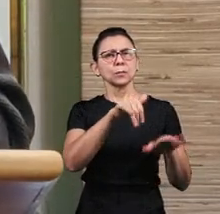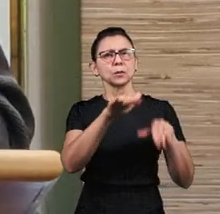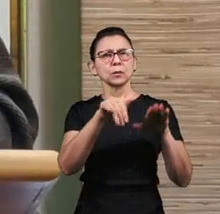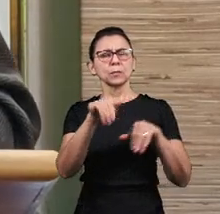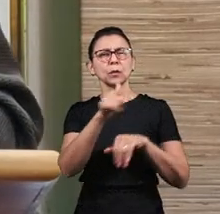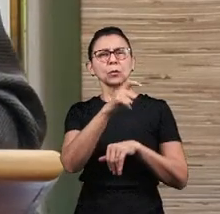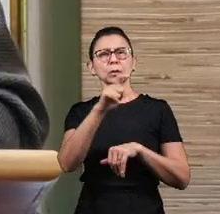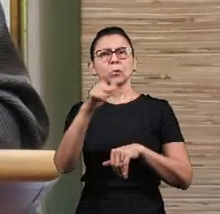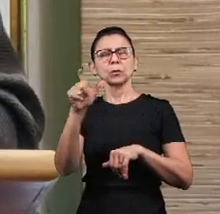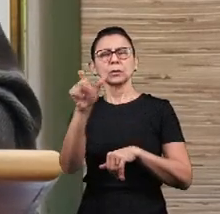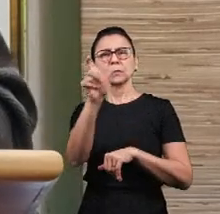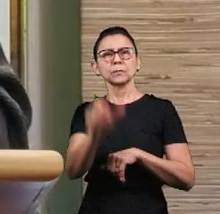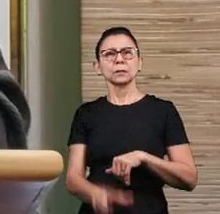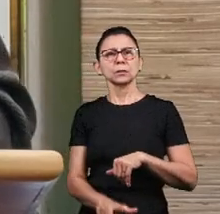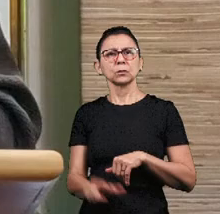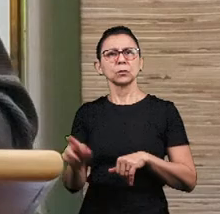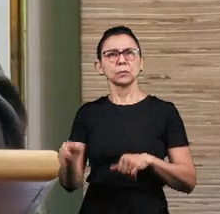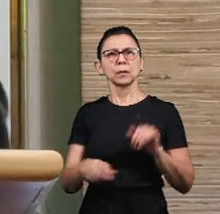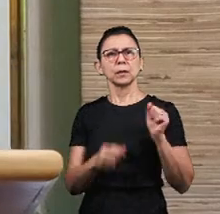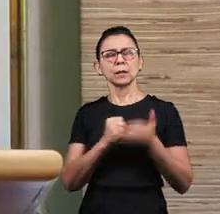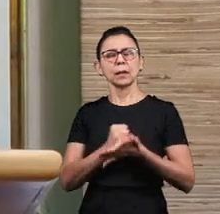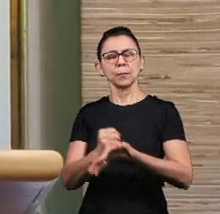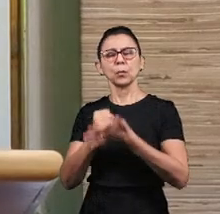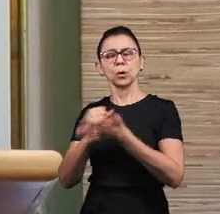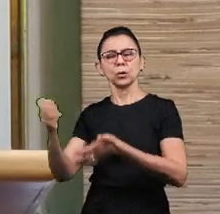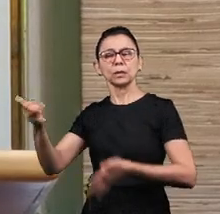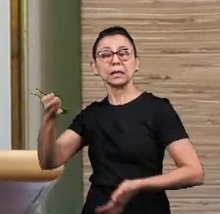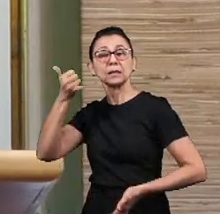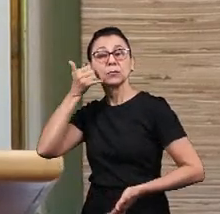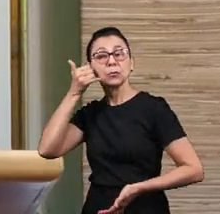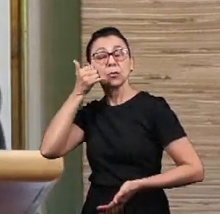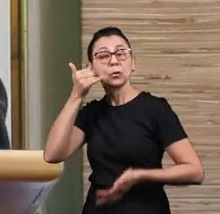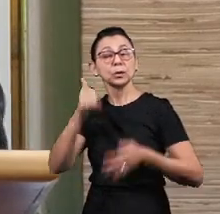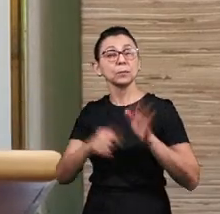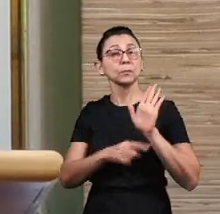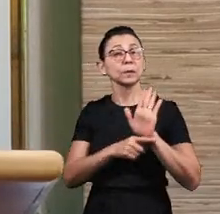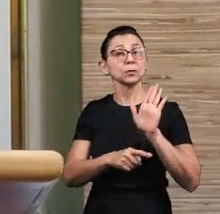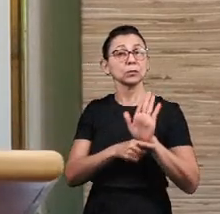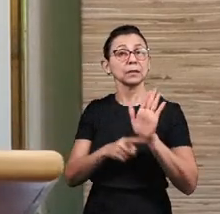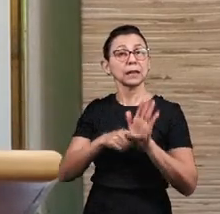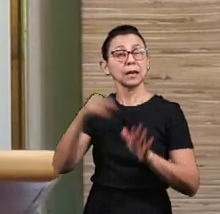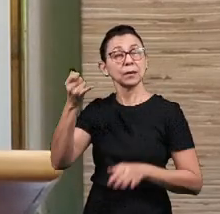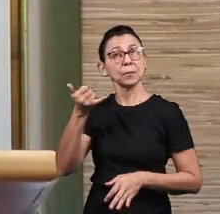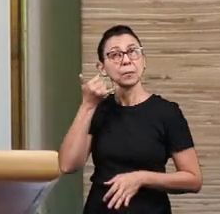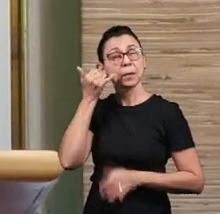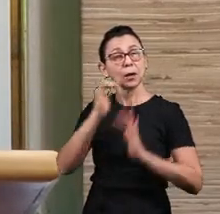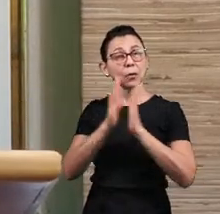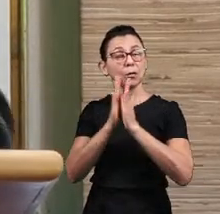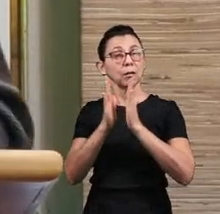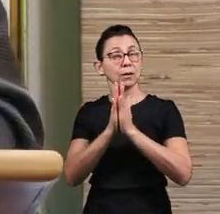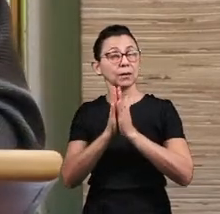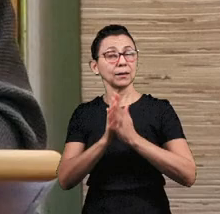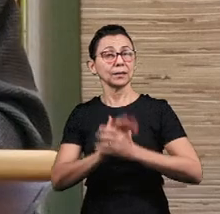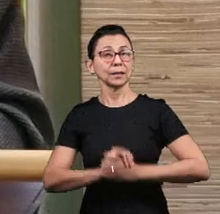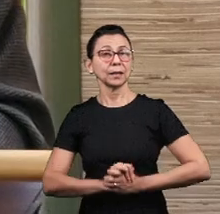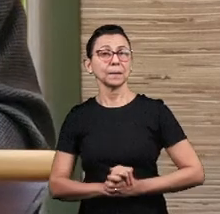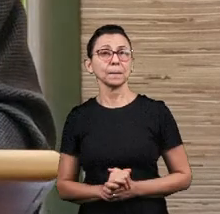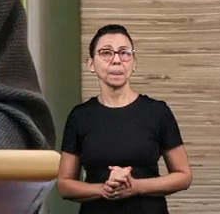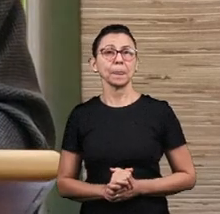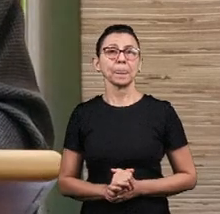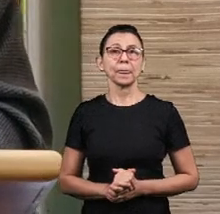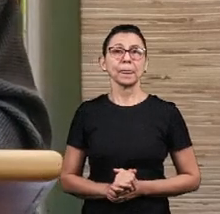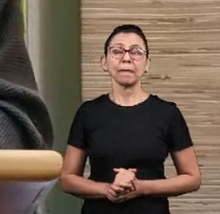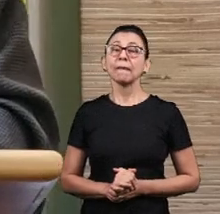heures sur 24. Les personnes laissent leur numéro de téléphone, demandent, insistent. J'appelais un pasteur hier, et mon frère, j'ai reçu